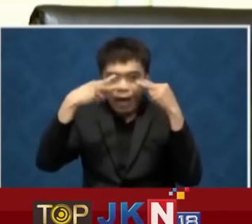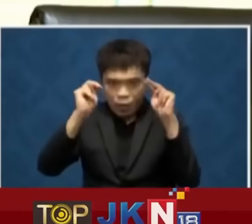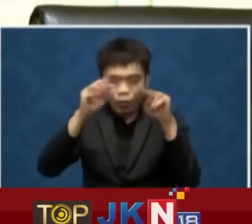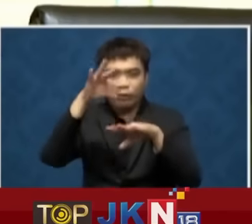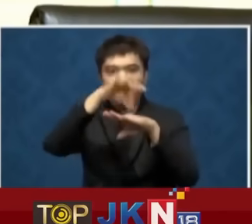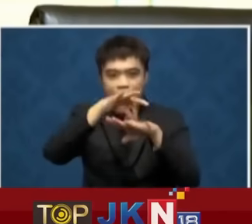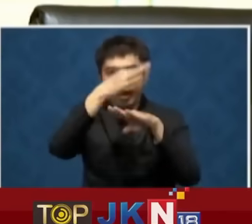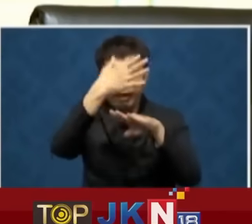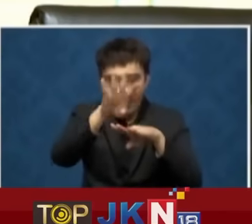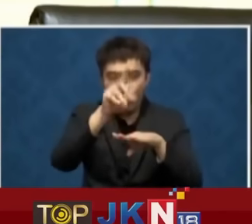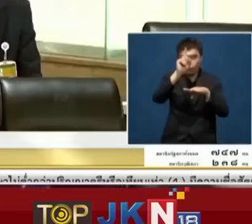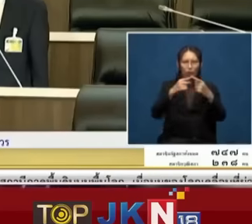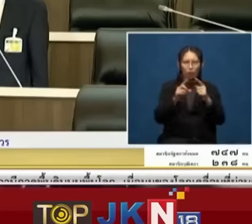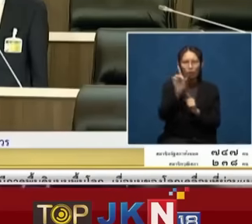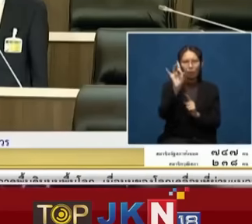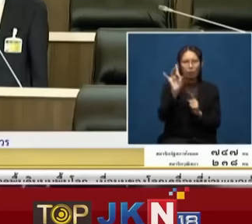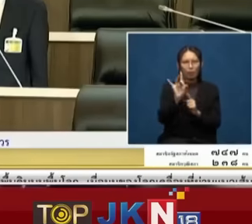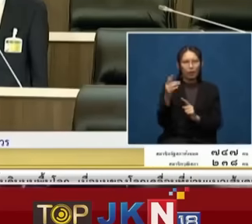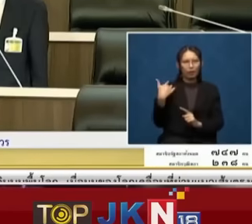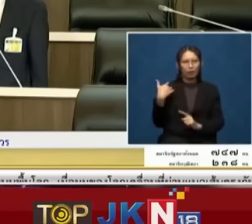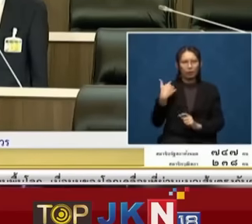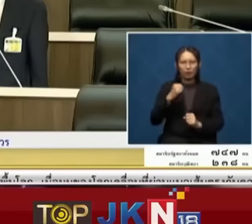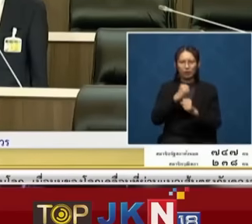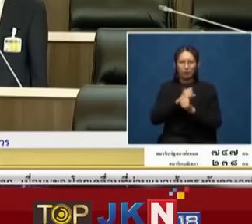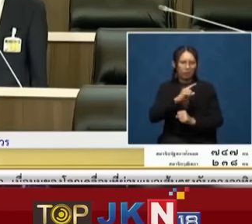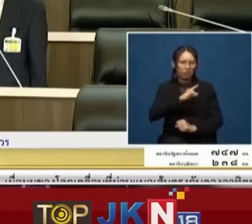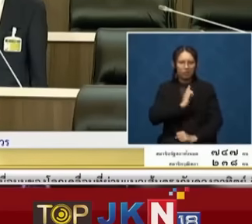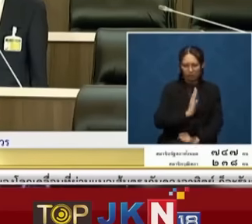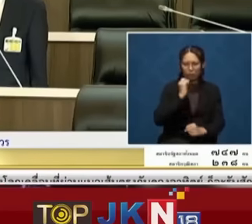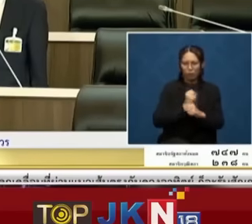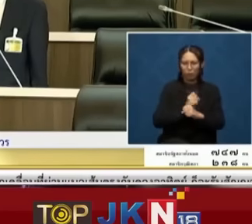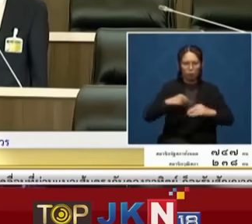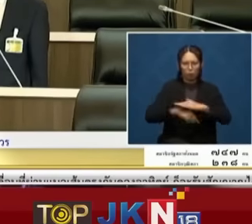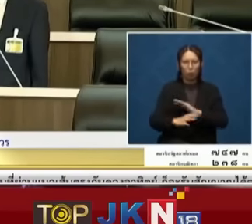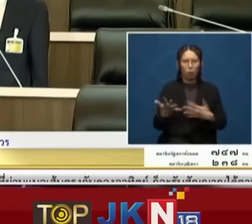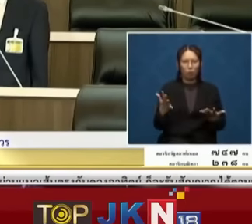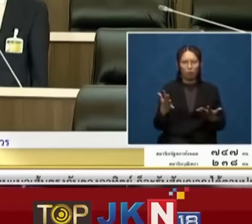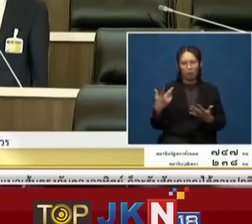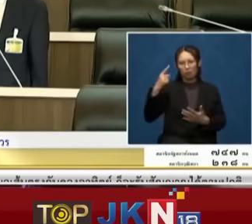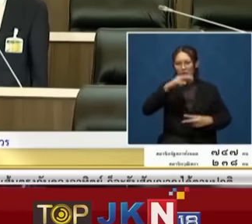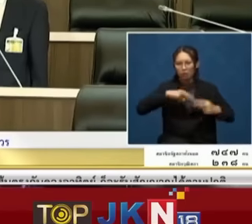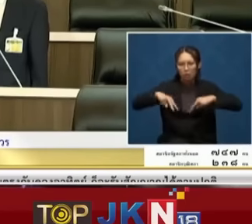ปอีก โอ้โหเป็นไงครับพี่สุรันต์ครับ วันที่25จะมีแบบนี้ไหมนี